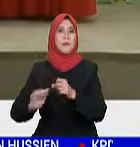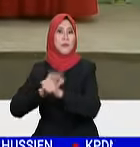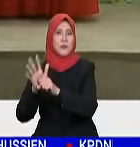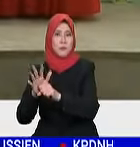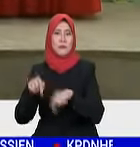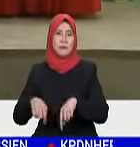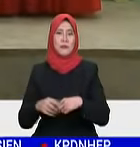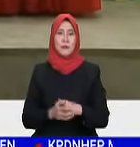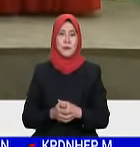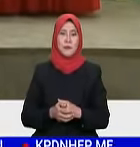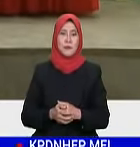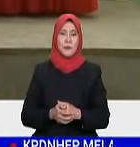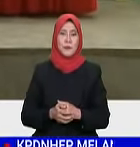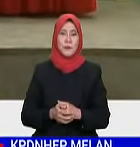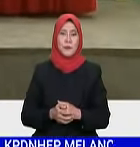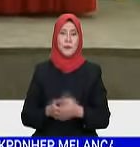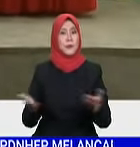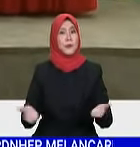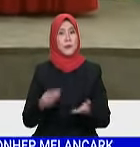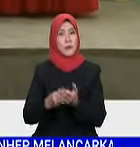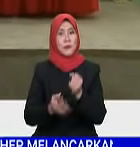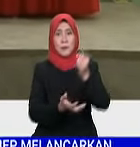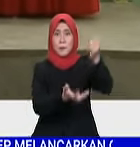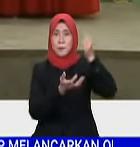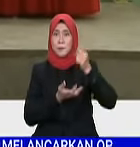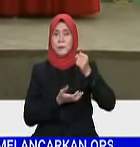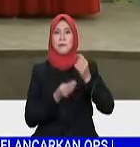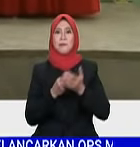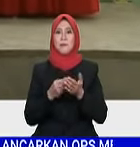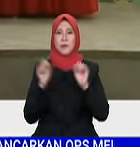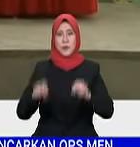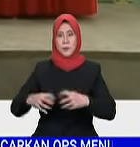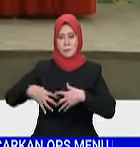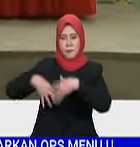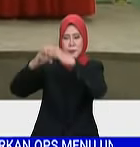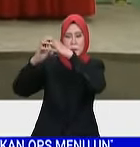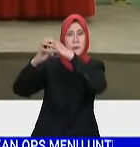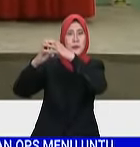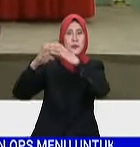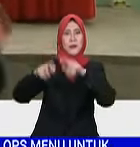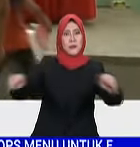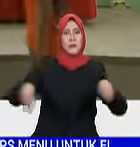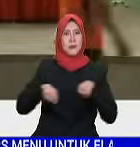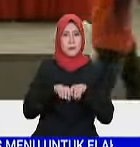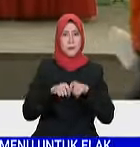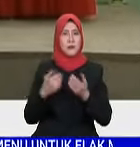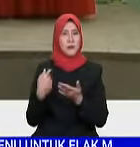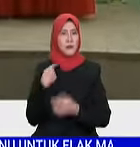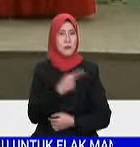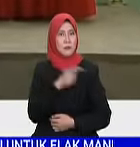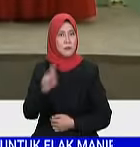ini. Penyerahan Sabah New Deal ini akan menghidupkan balik tempat-tempat yang kami